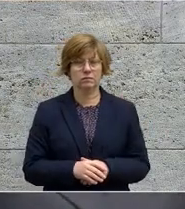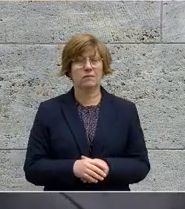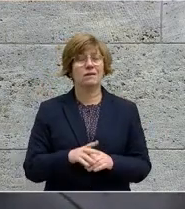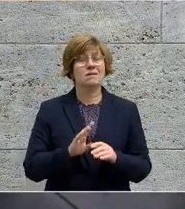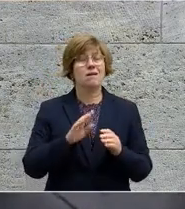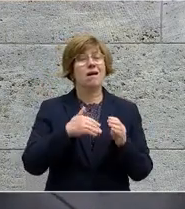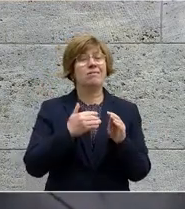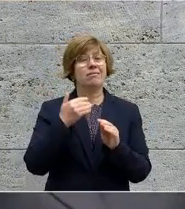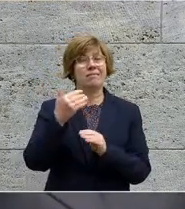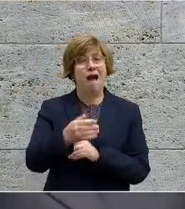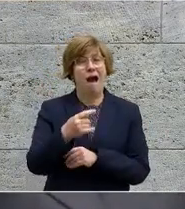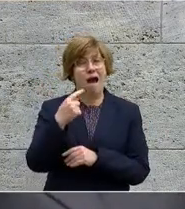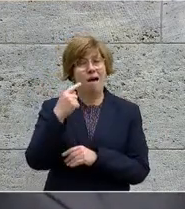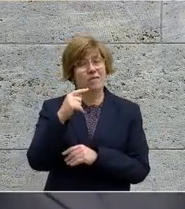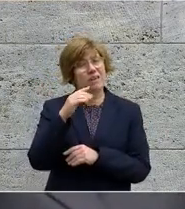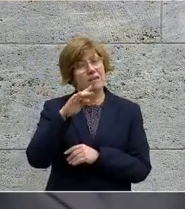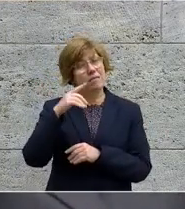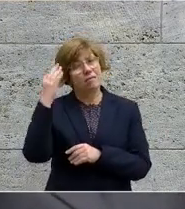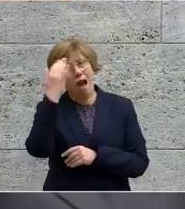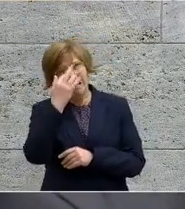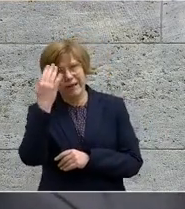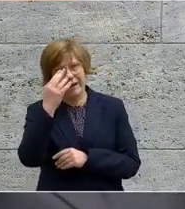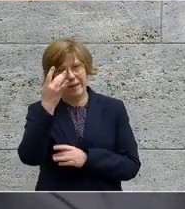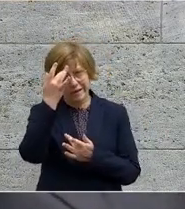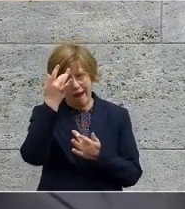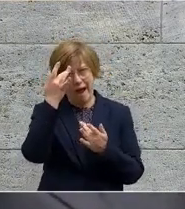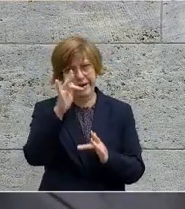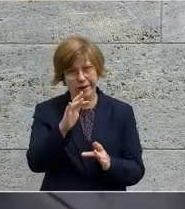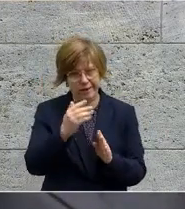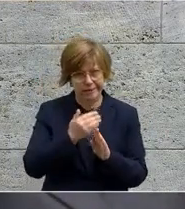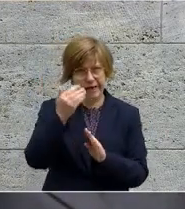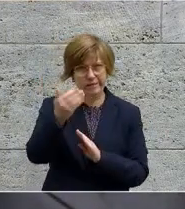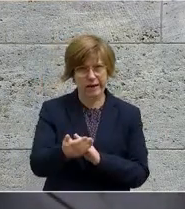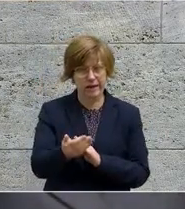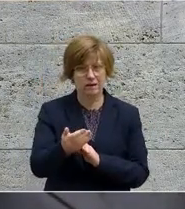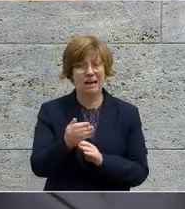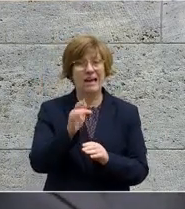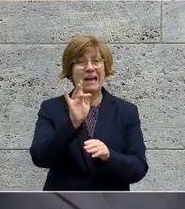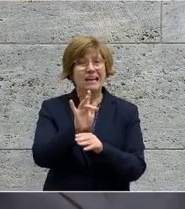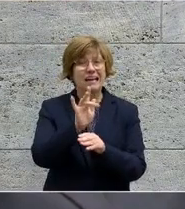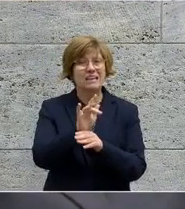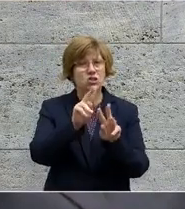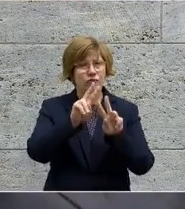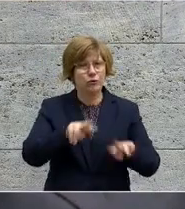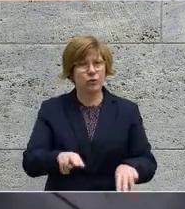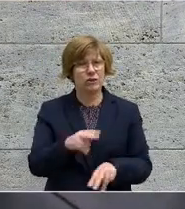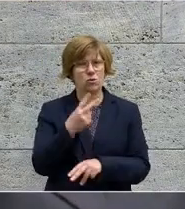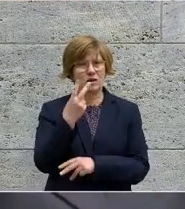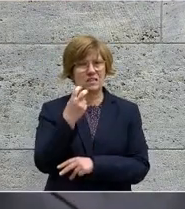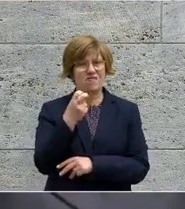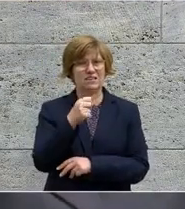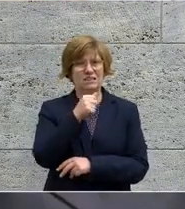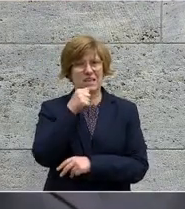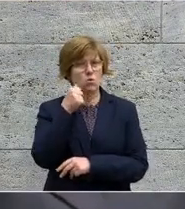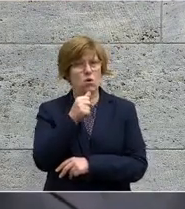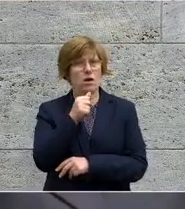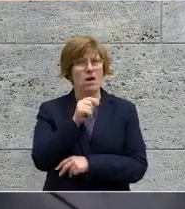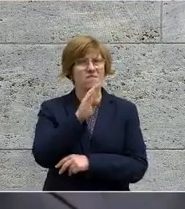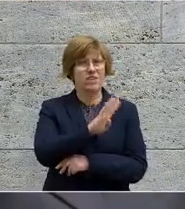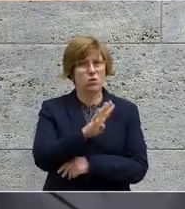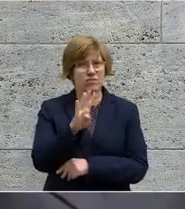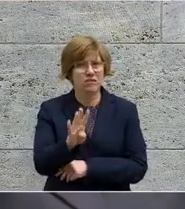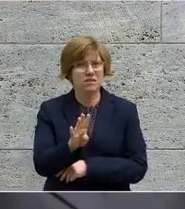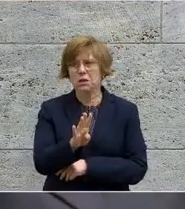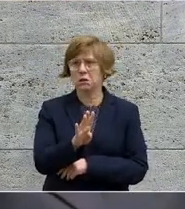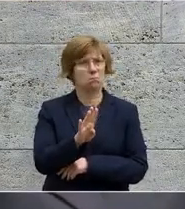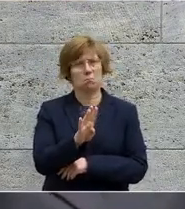Diese nachträgliche Anerkennung schließt eine kritische Würdigung der Beteiligten vom 20. Juli 1944 dabei